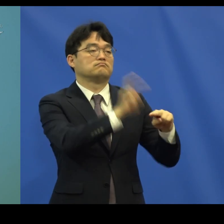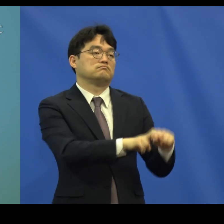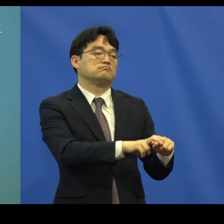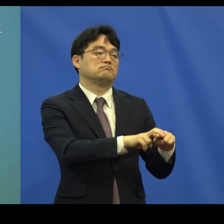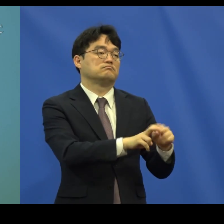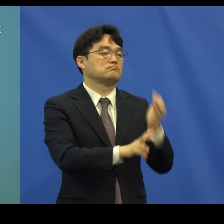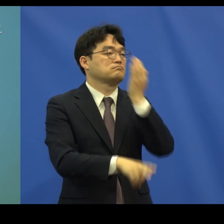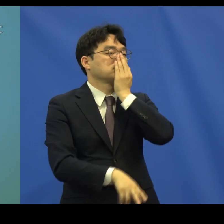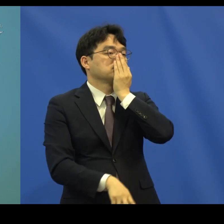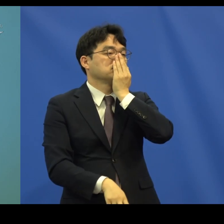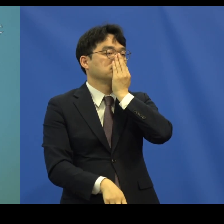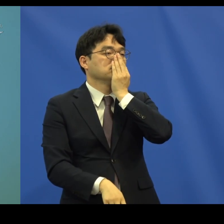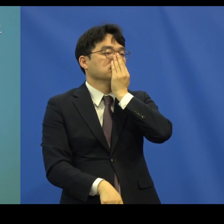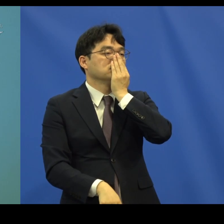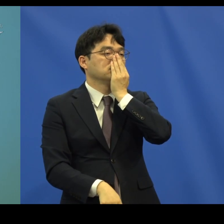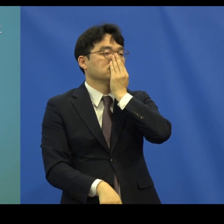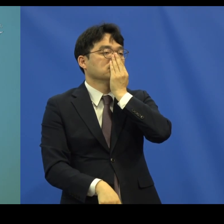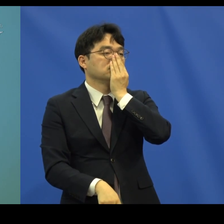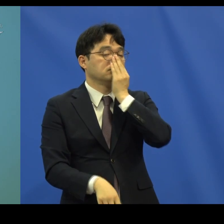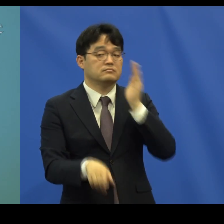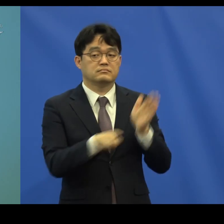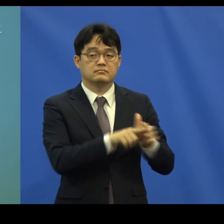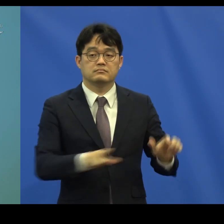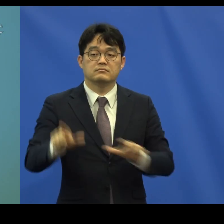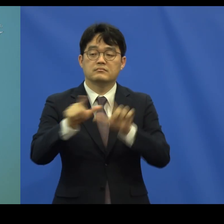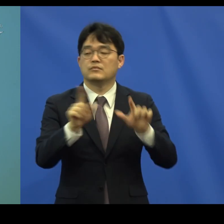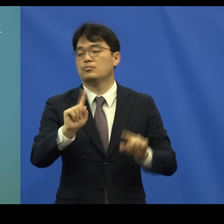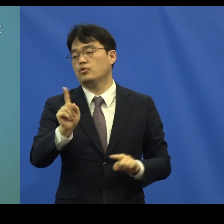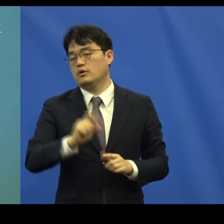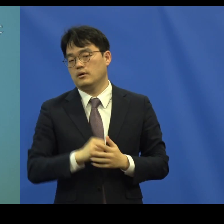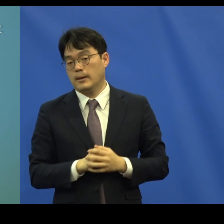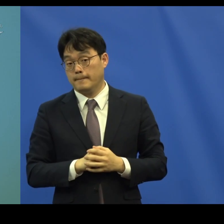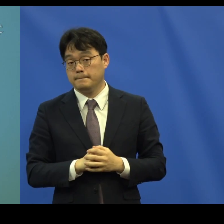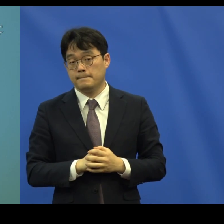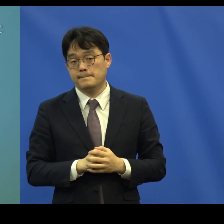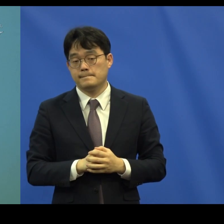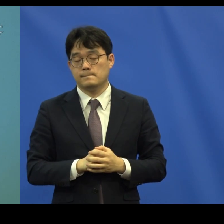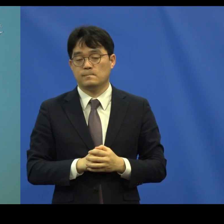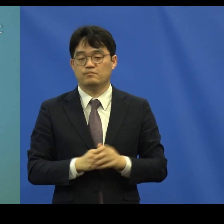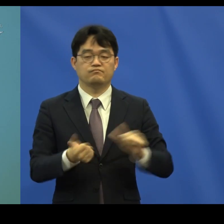마찬가지예요. 식물인간, 살아있다는 이름만 가졌는데 사람은 죽어 있는 거라는 거예요.